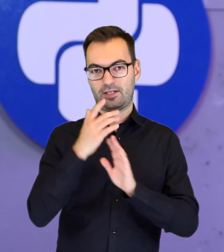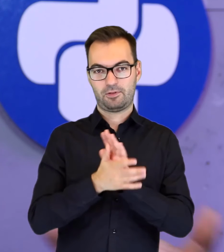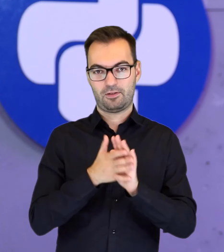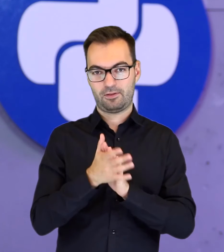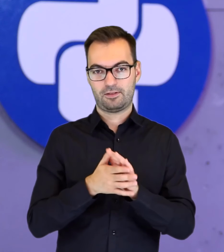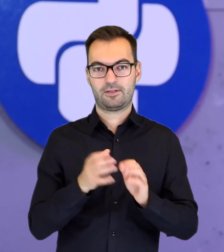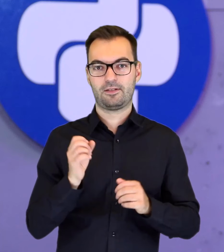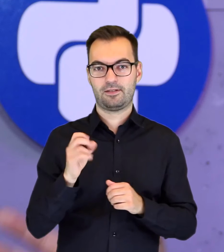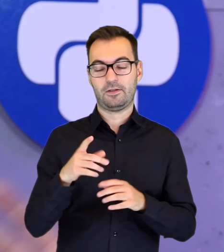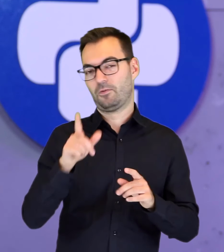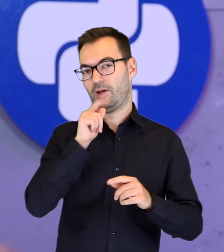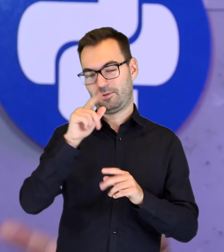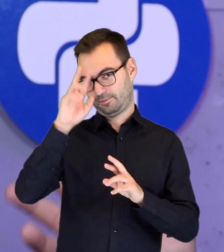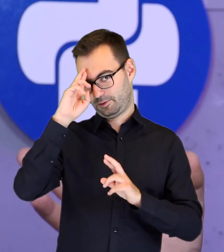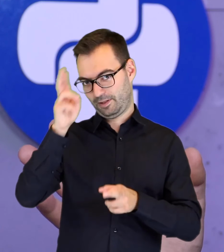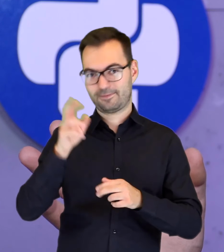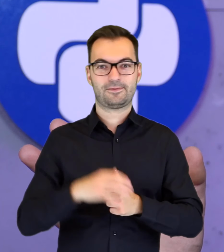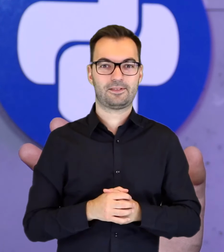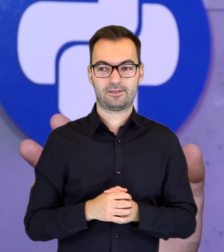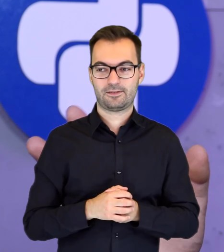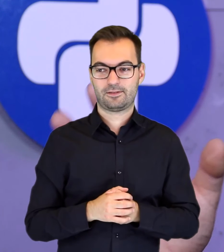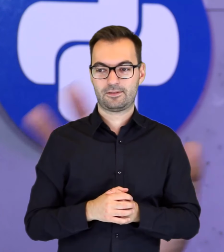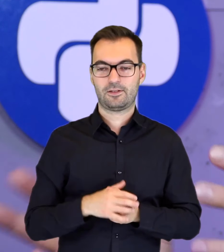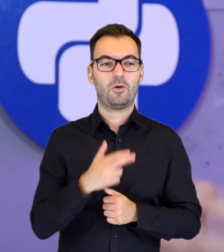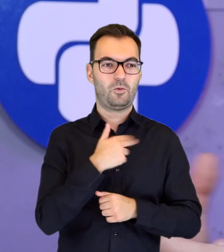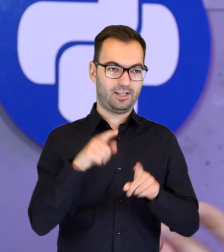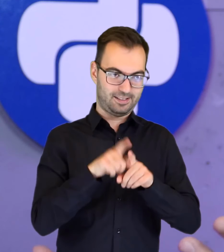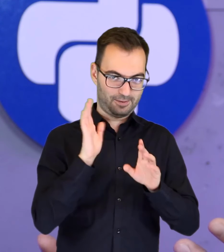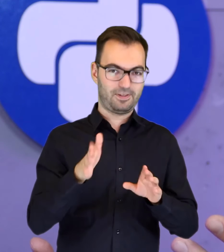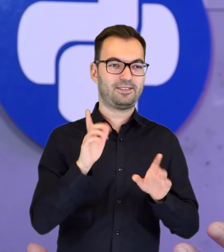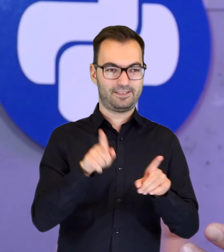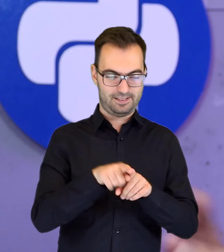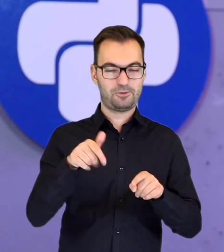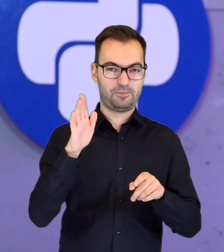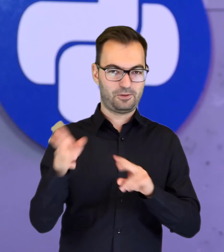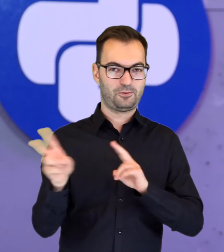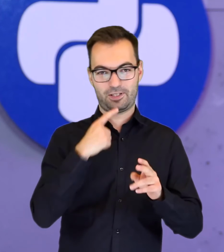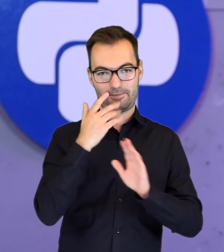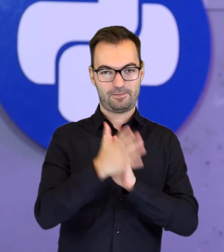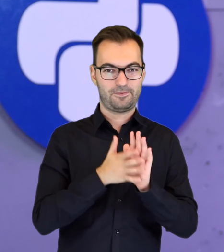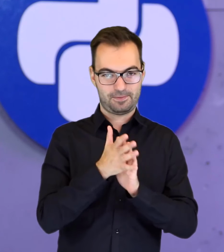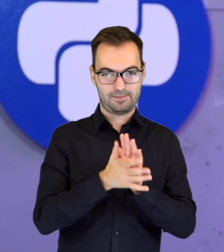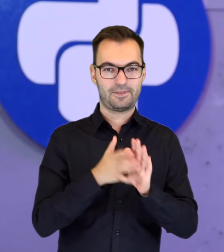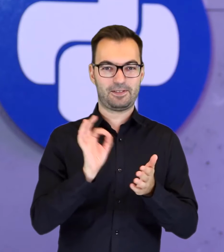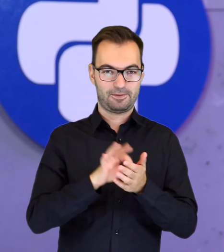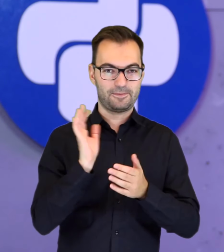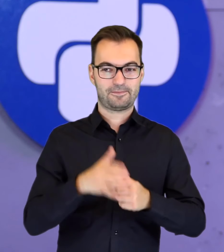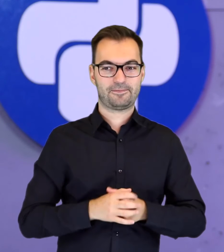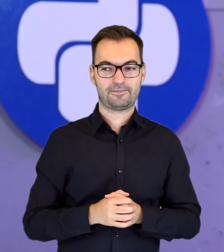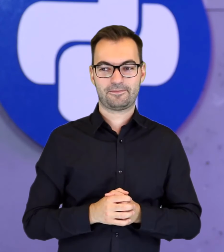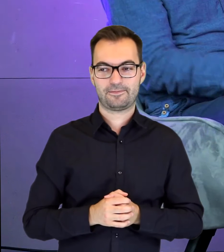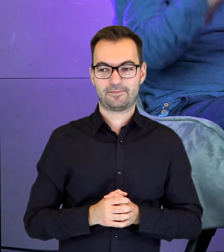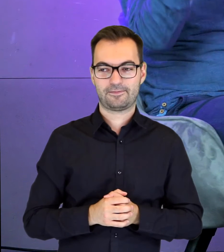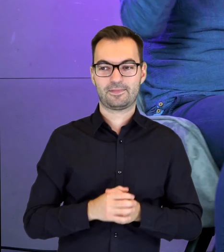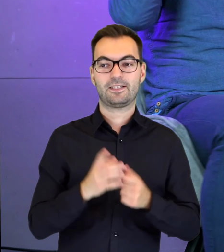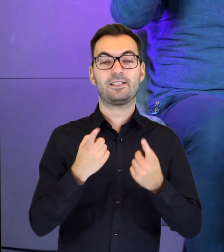dostępności widziałem że potem nawet był lektor języka migowego tak także mega Mega szacun